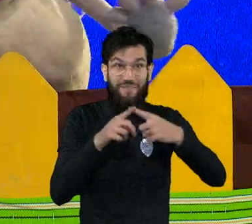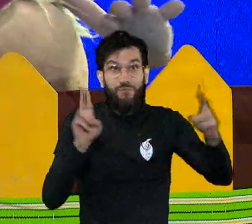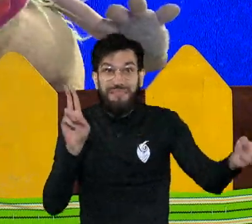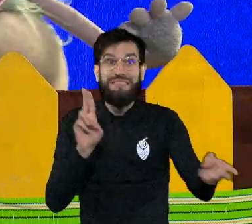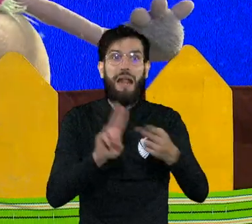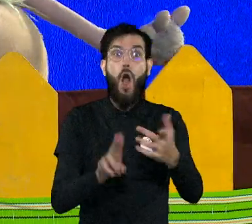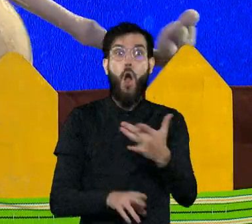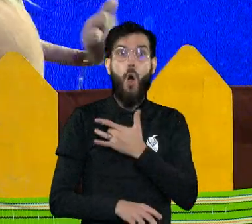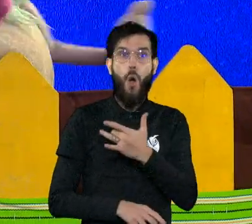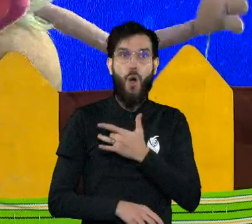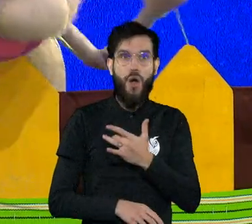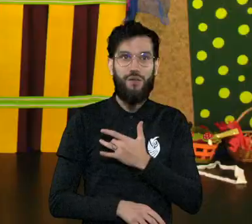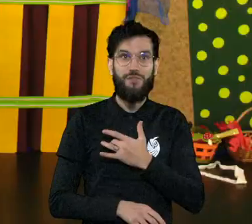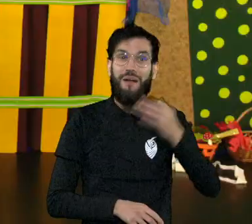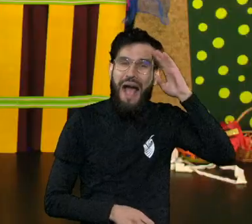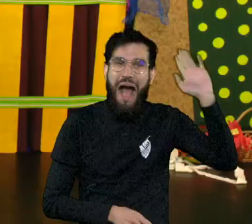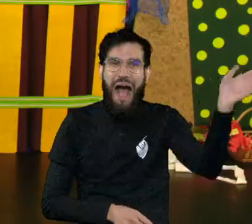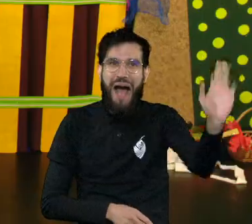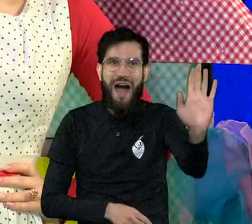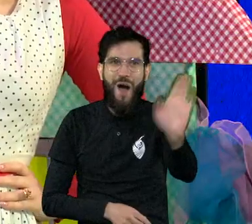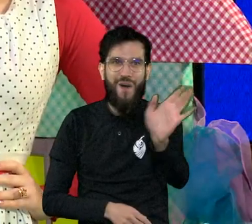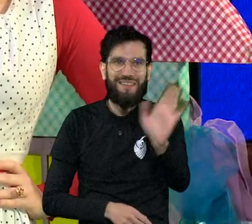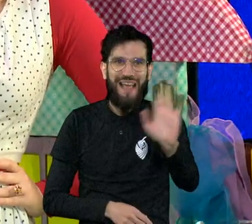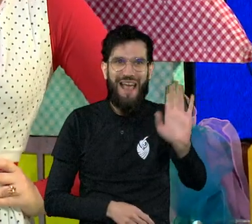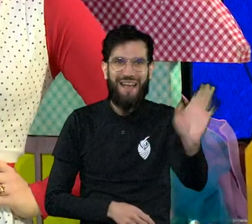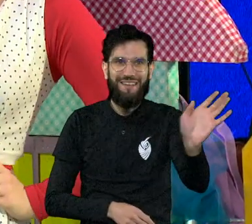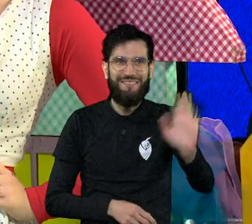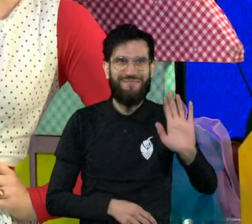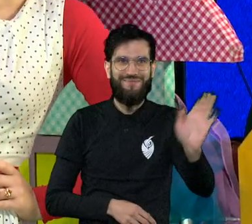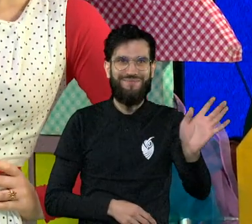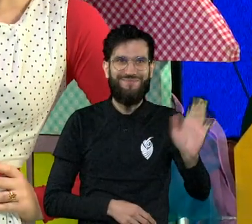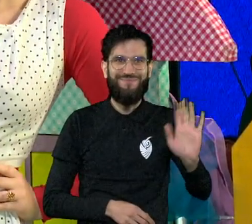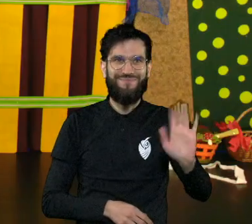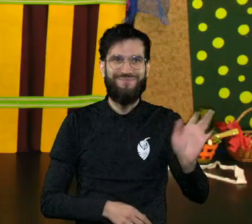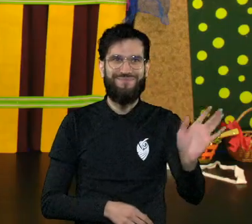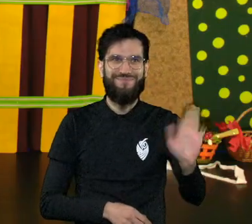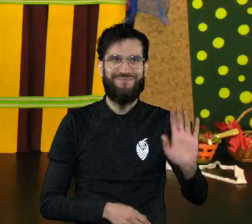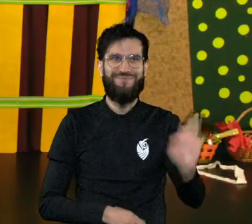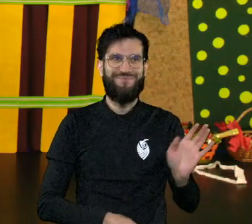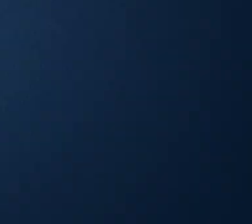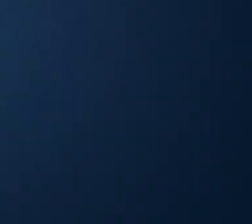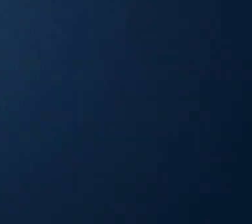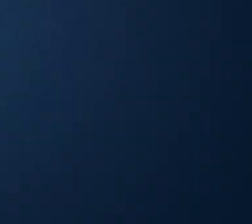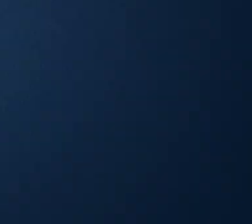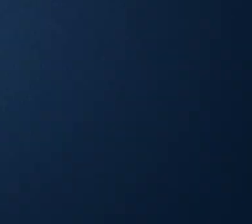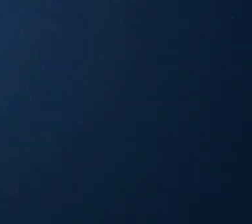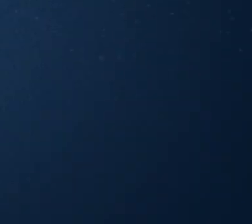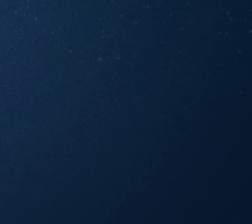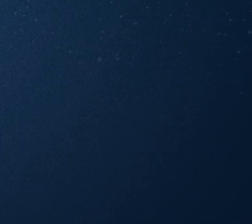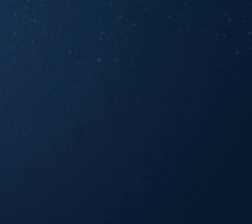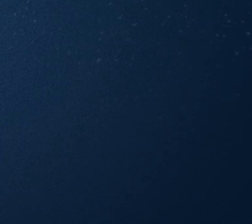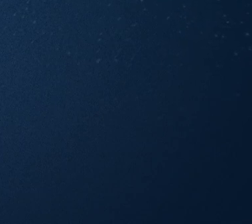osobne. Čauky, mňauky, kamoši, ďakujeme!